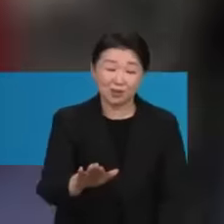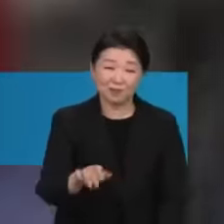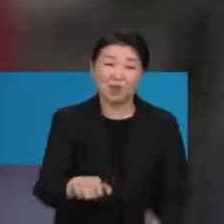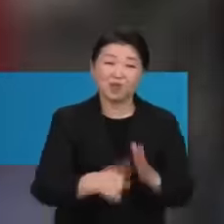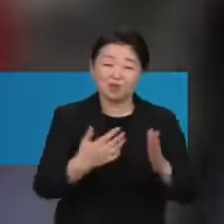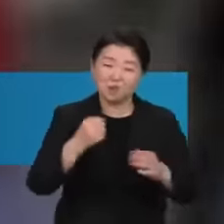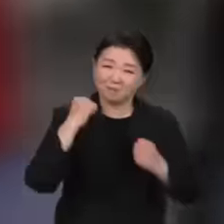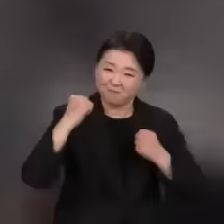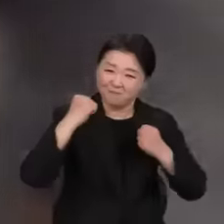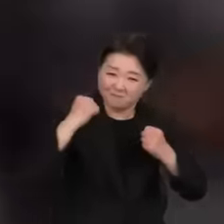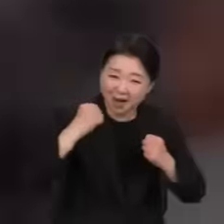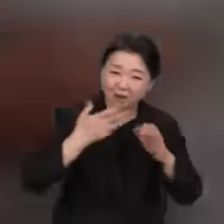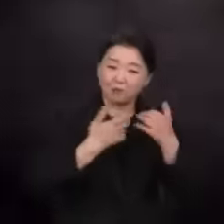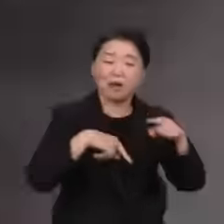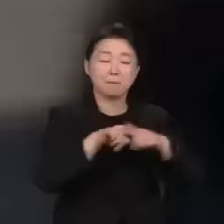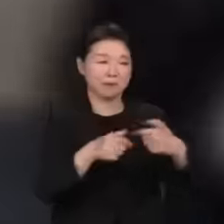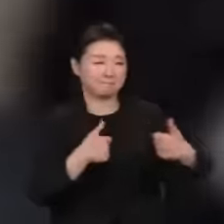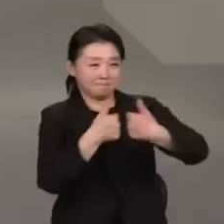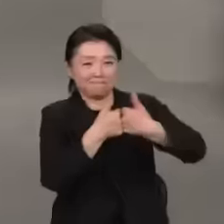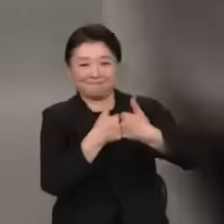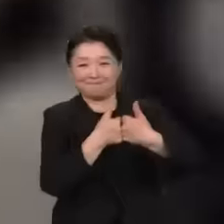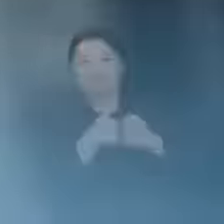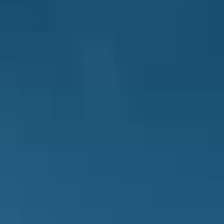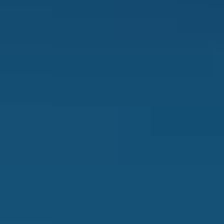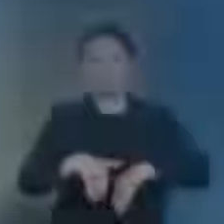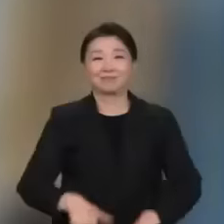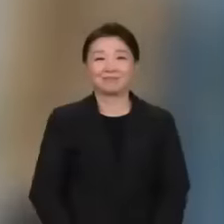유튜버와의 대결을 앞두고 있습니다.